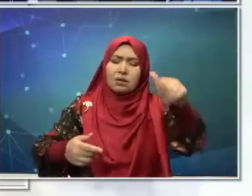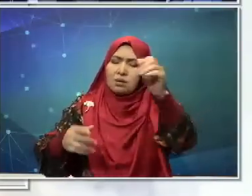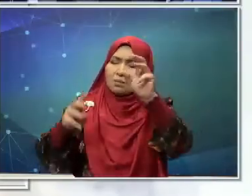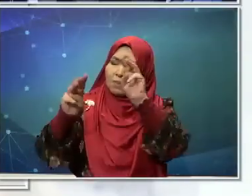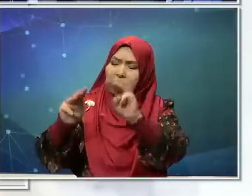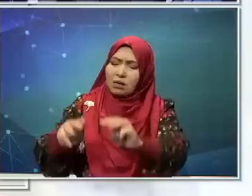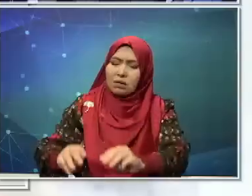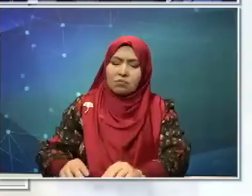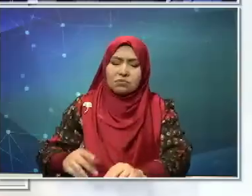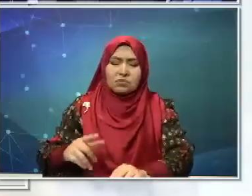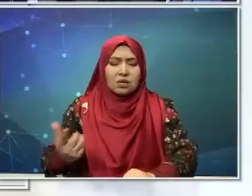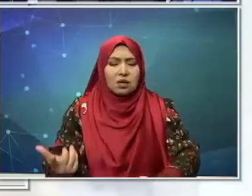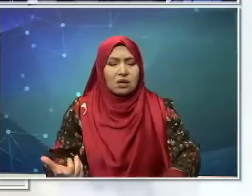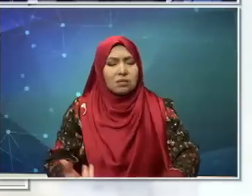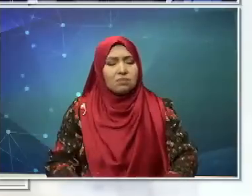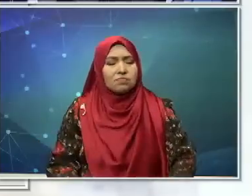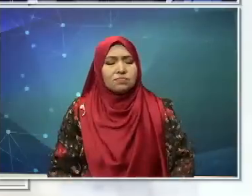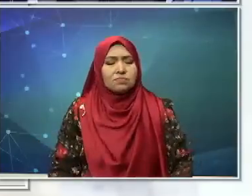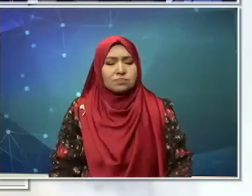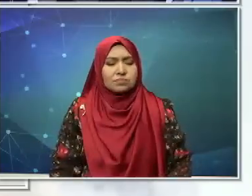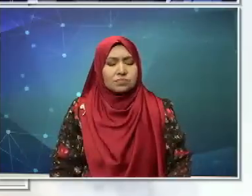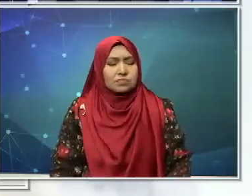Amma a